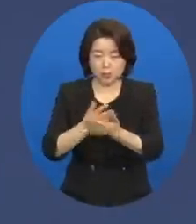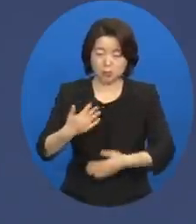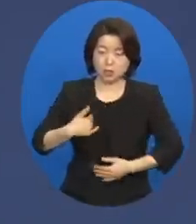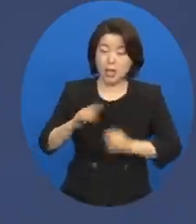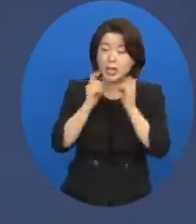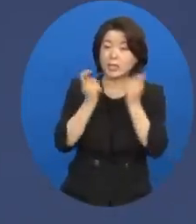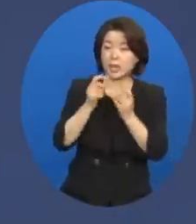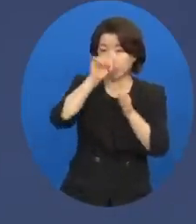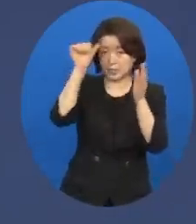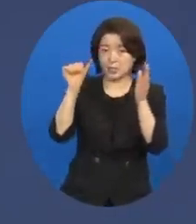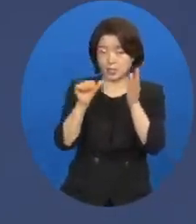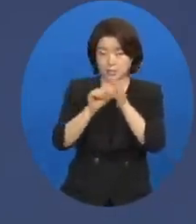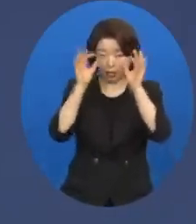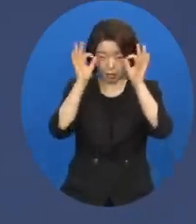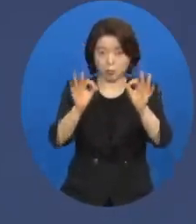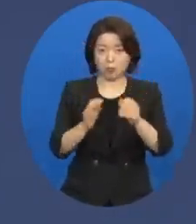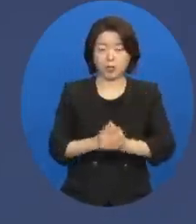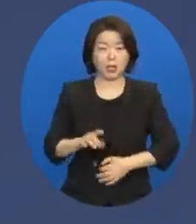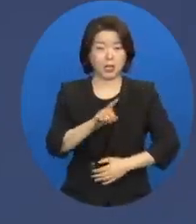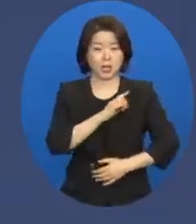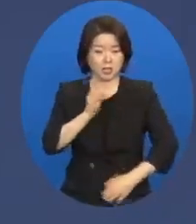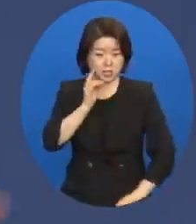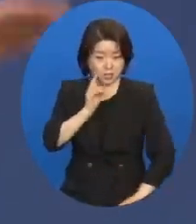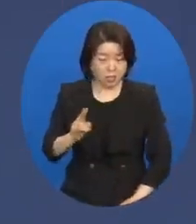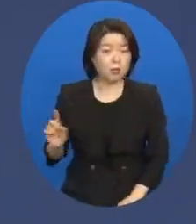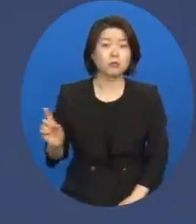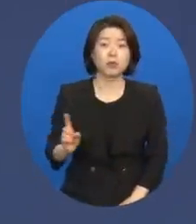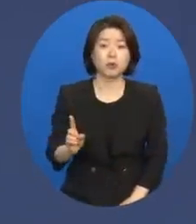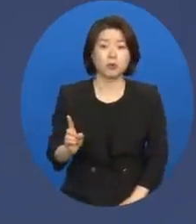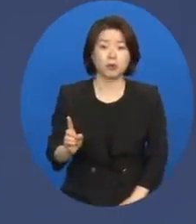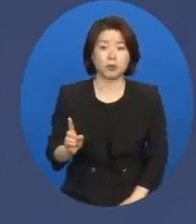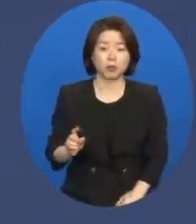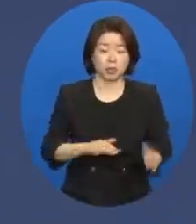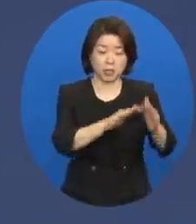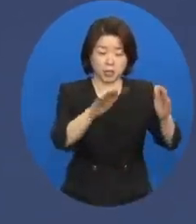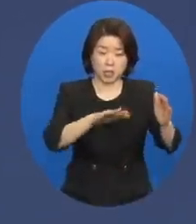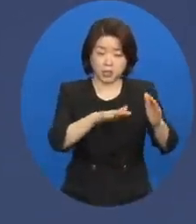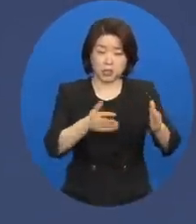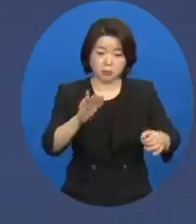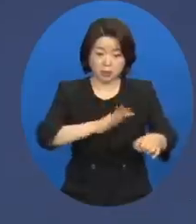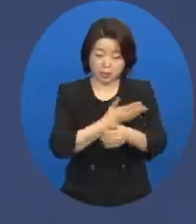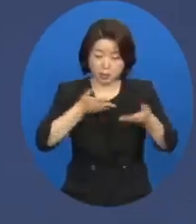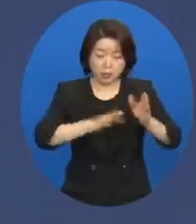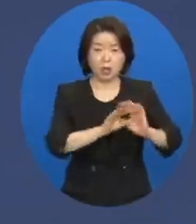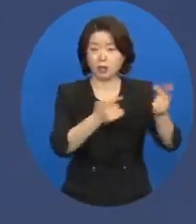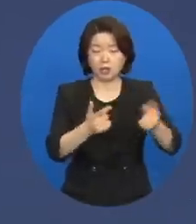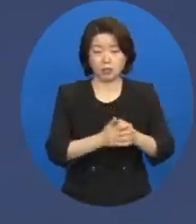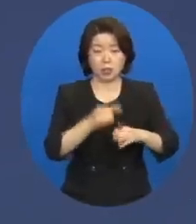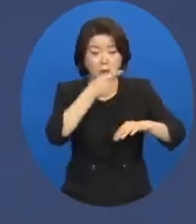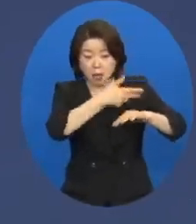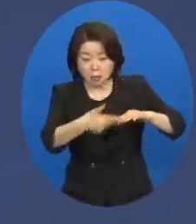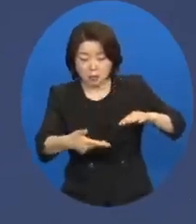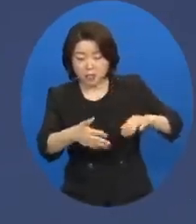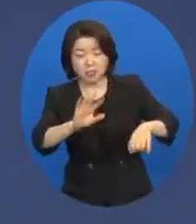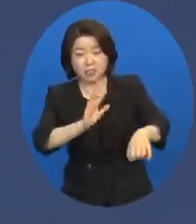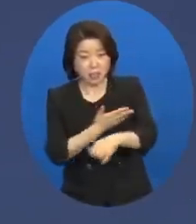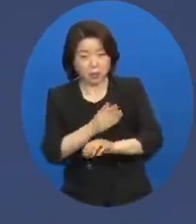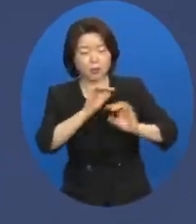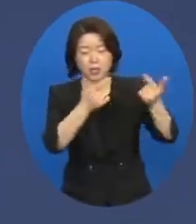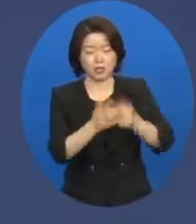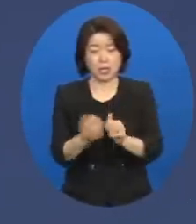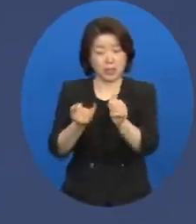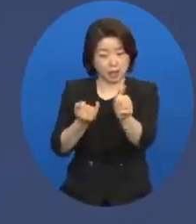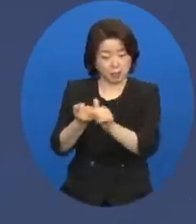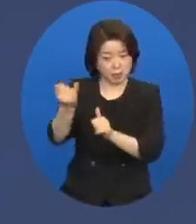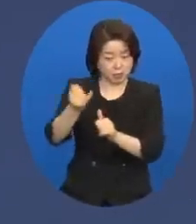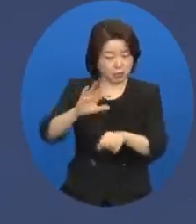인생도 가장 심각한 건 집안 잘못 태어난 것도 아니고요, 혈통도 아니고요, 남편이나 아내 잘못